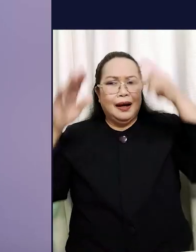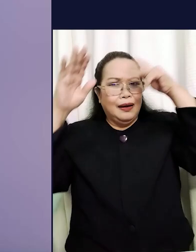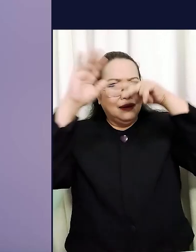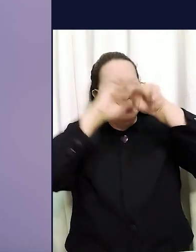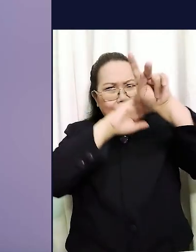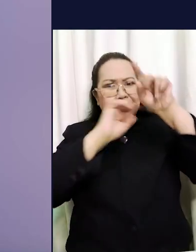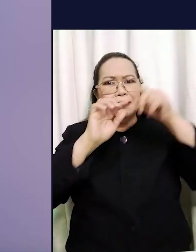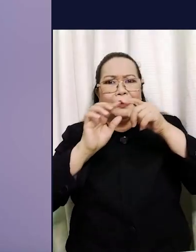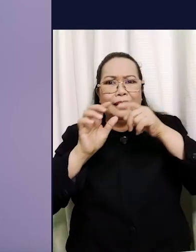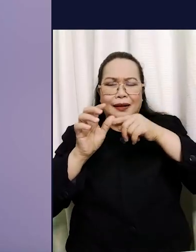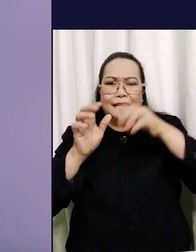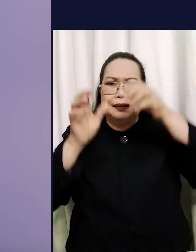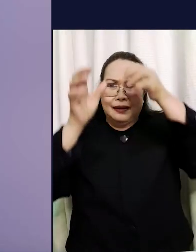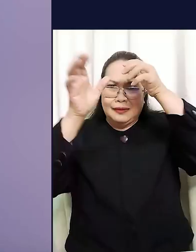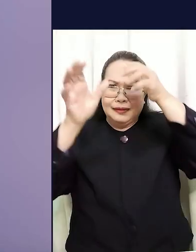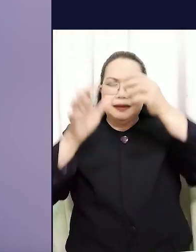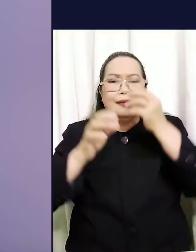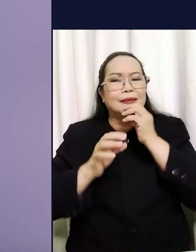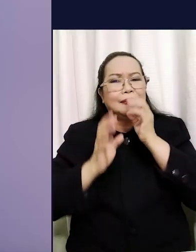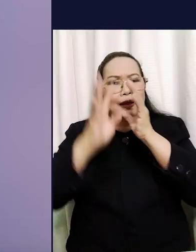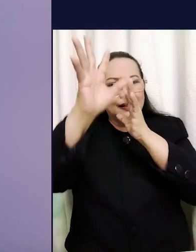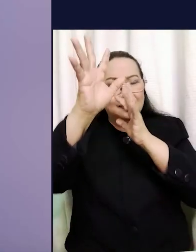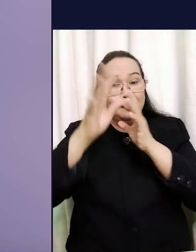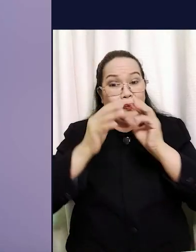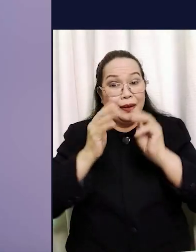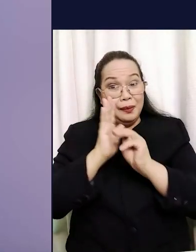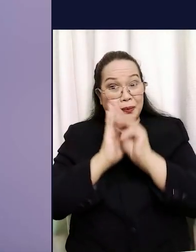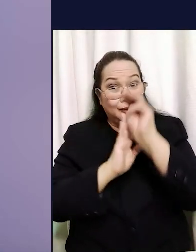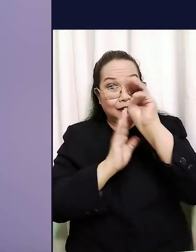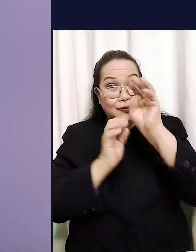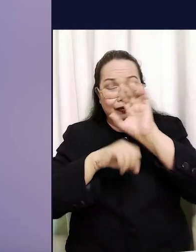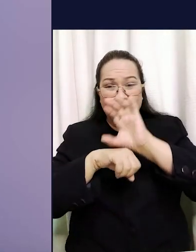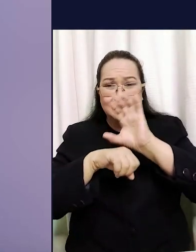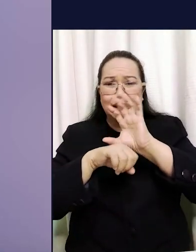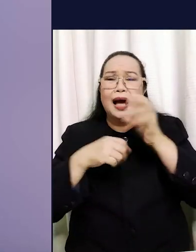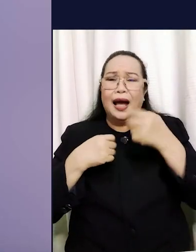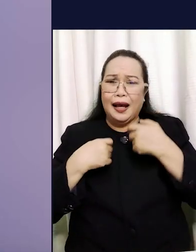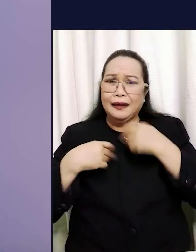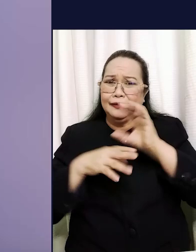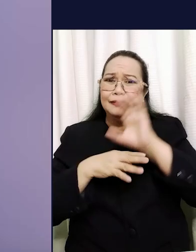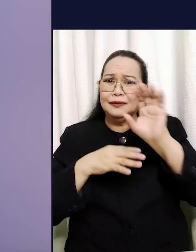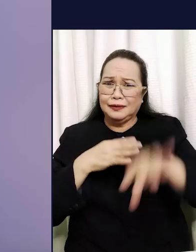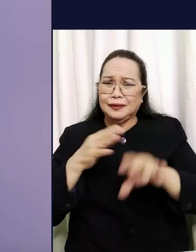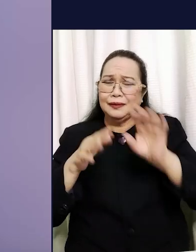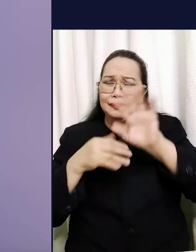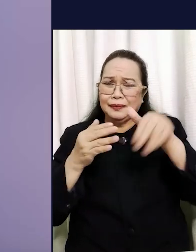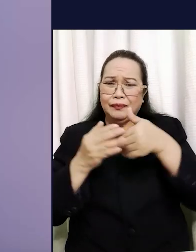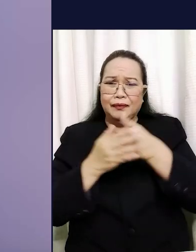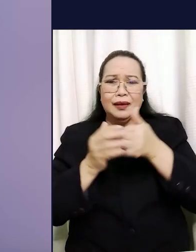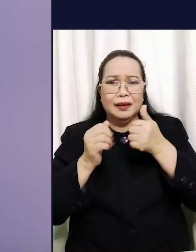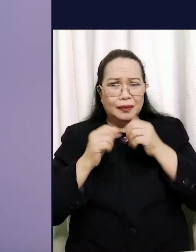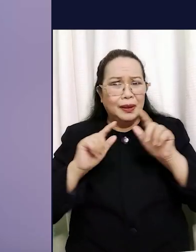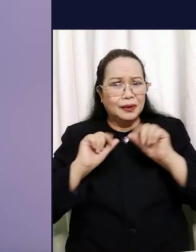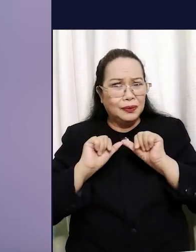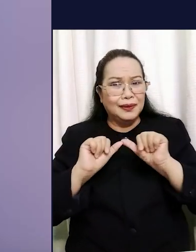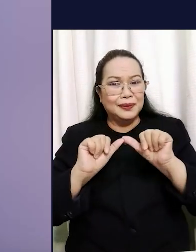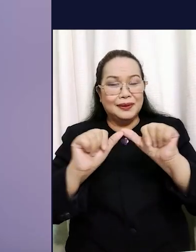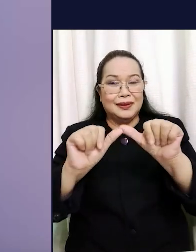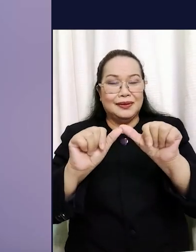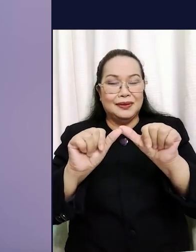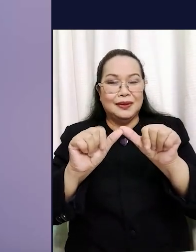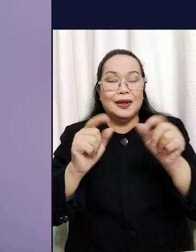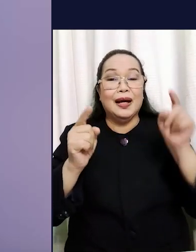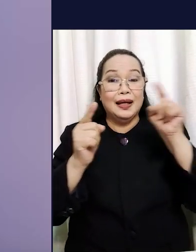prophecy, there is still knowledge, there is still tongues. And love is still there. Yun po naman maturity ng iglesia at yung close